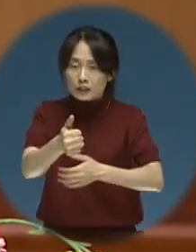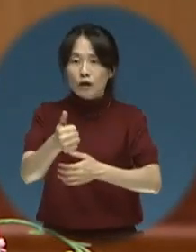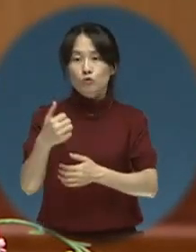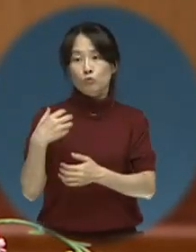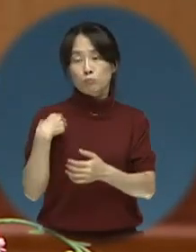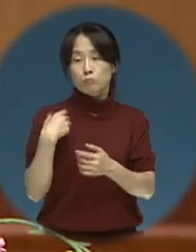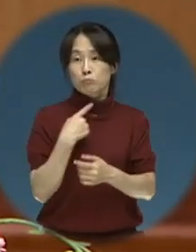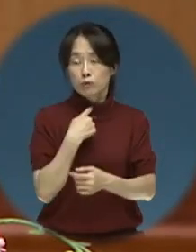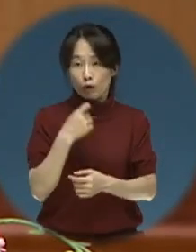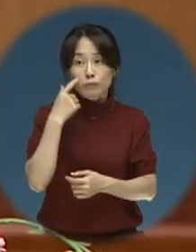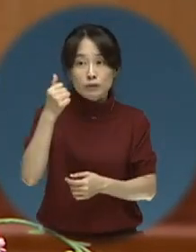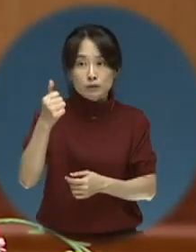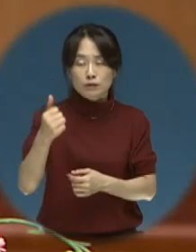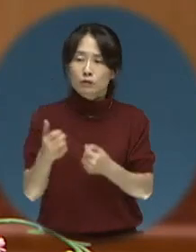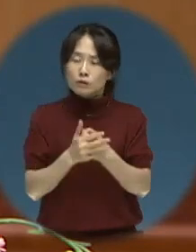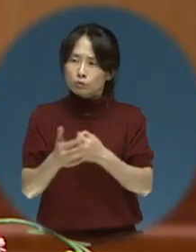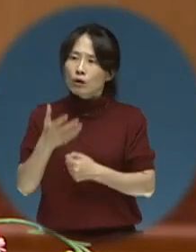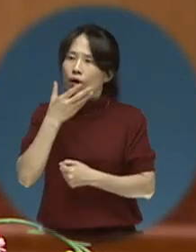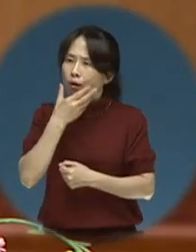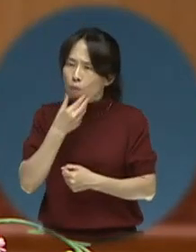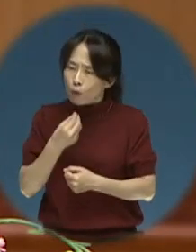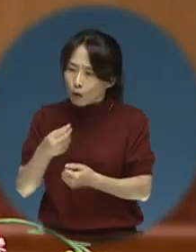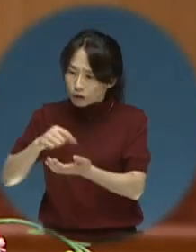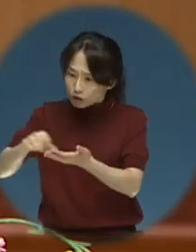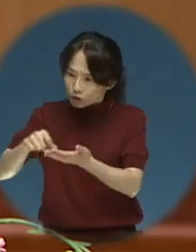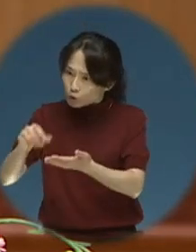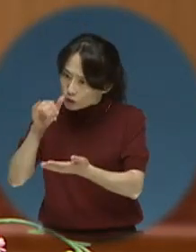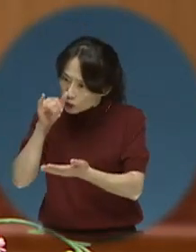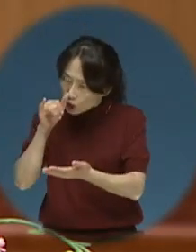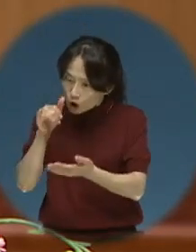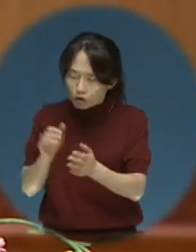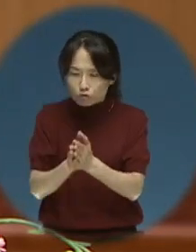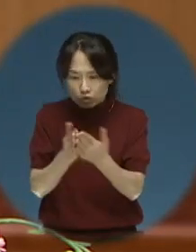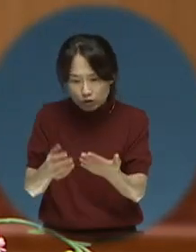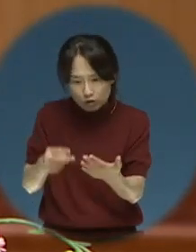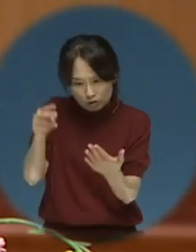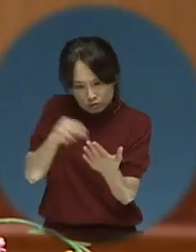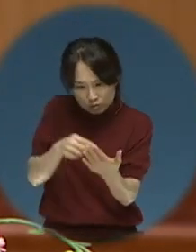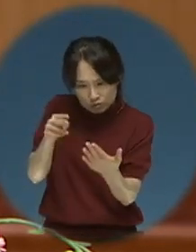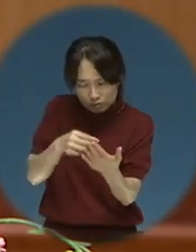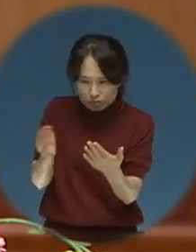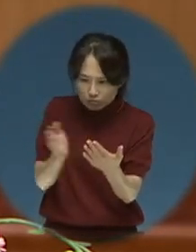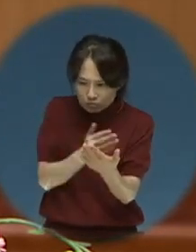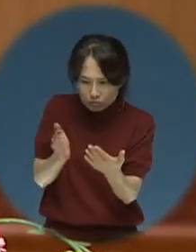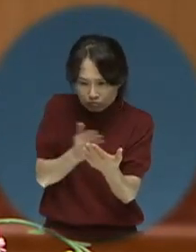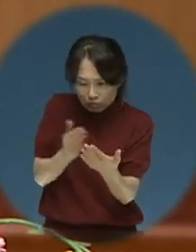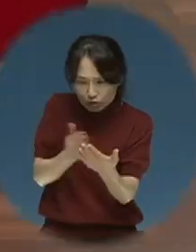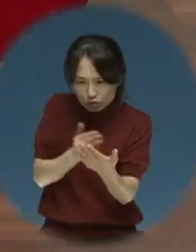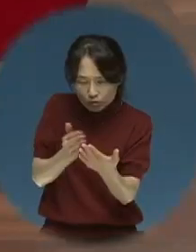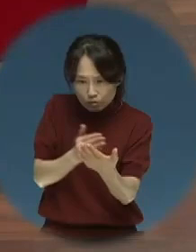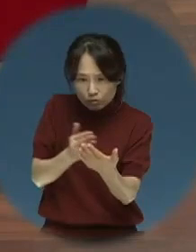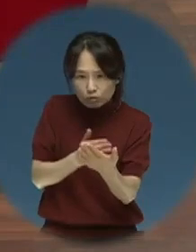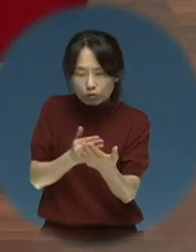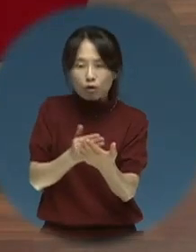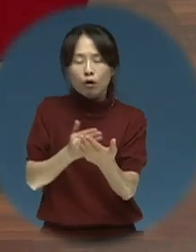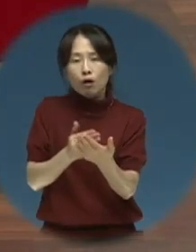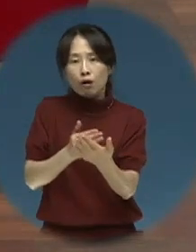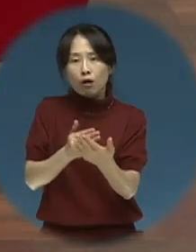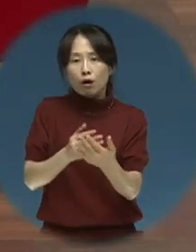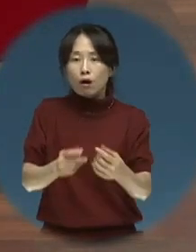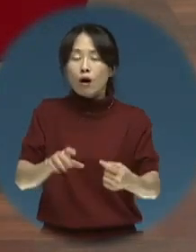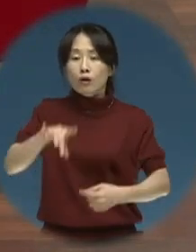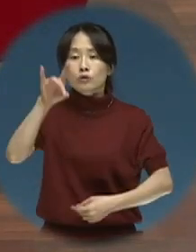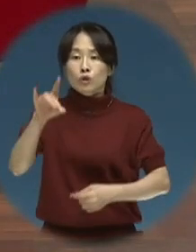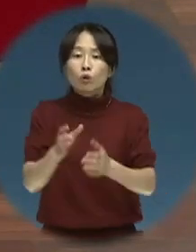그러니까 아 행복하다고 썼겠다. 그리고 읽어봤더니 다섯 권이 제일 첫 줄이 똑같아요. 그런